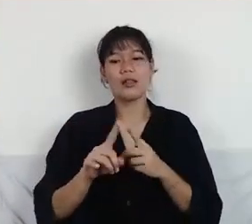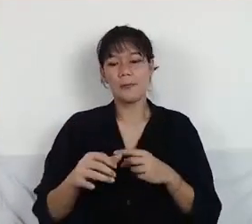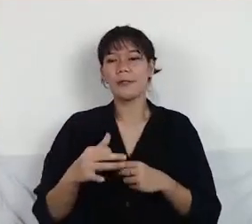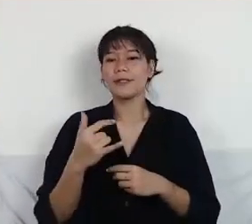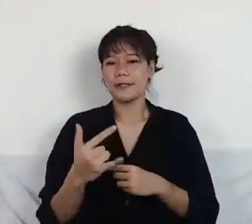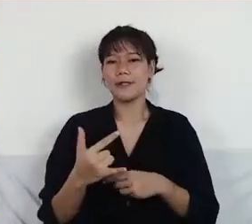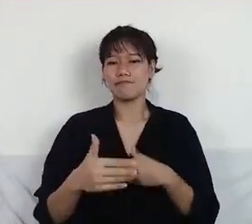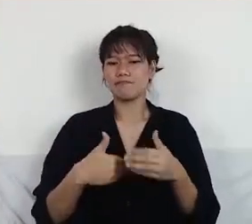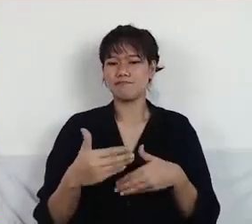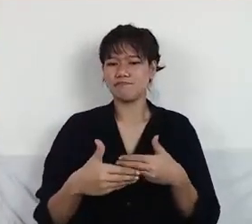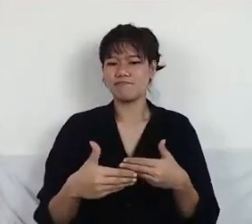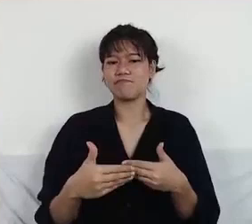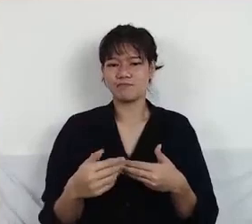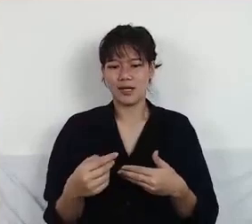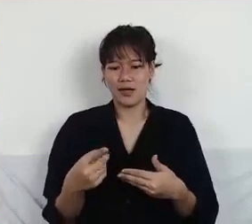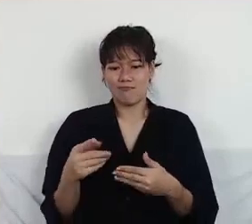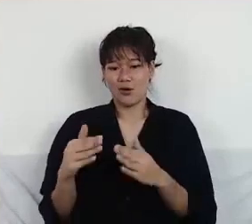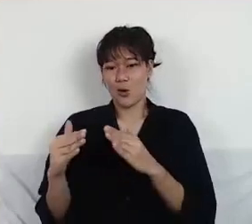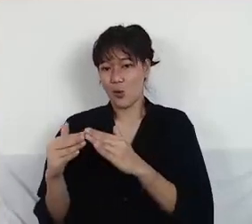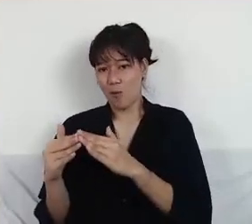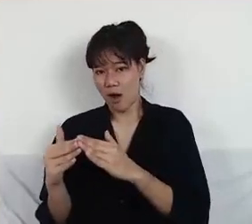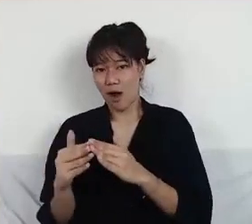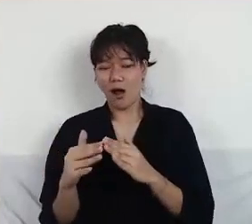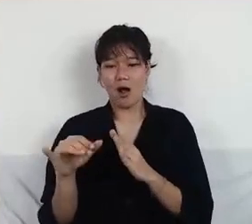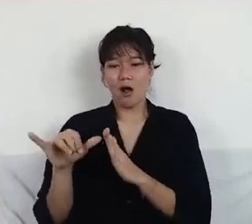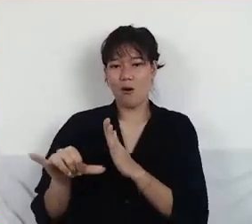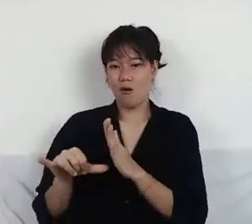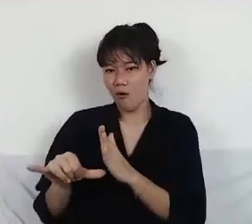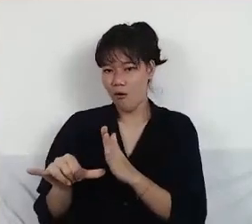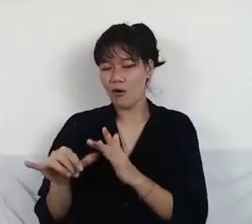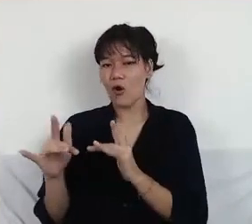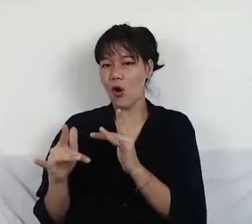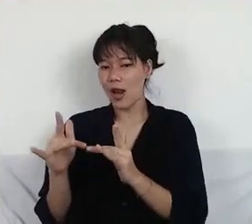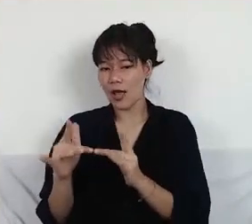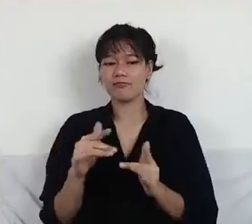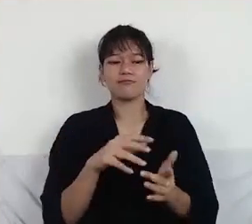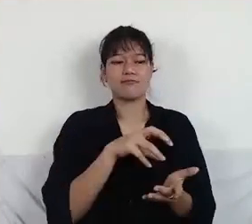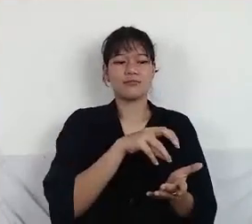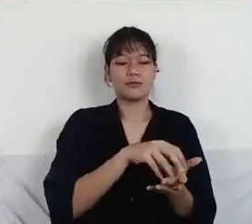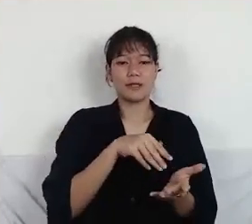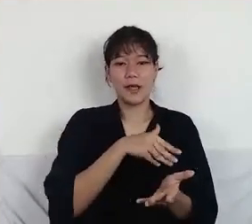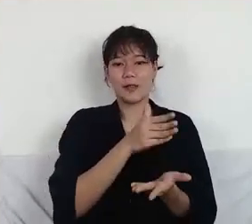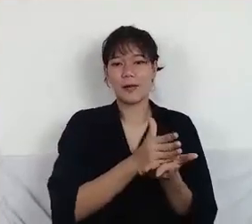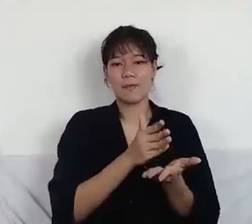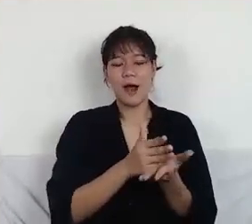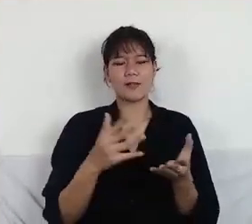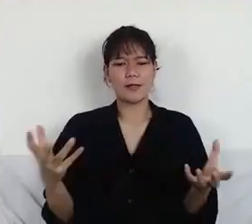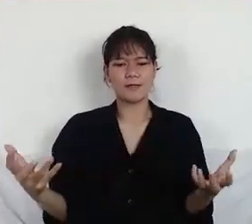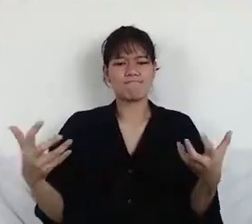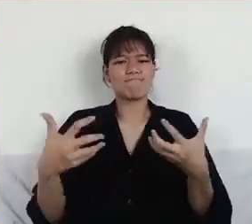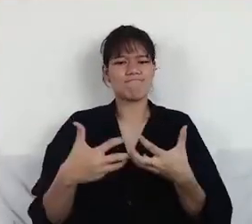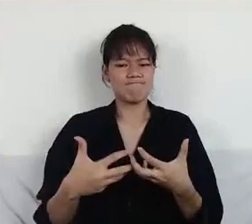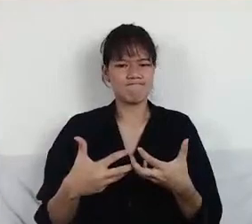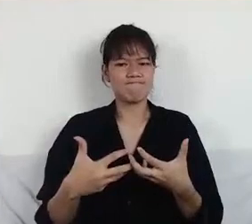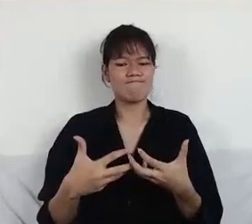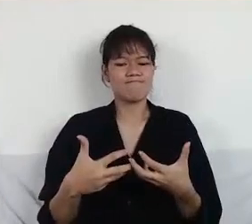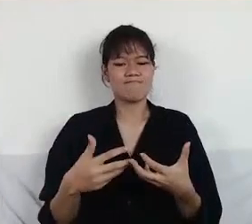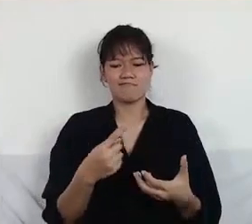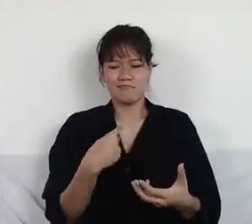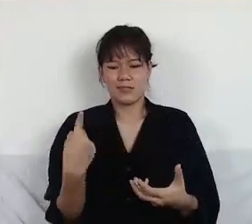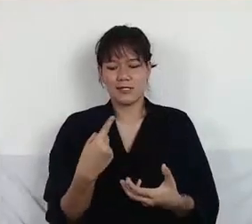yang secara kombinasi antara tatap muka terbatas dan daring tidak mengurangi kehangatan dalam